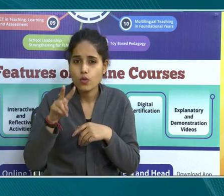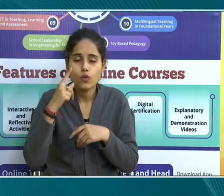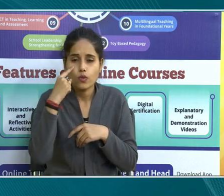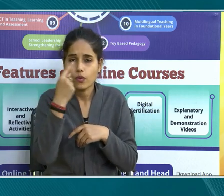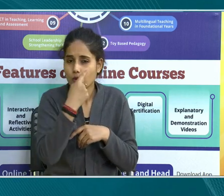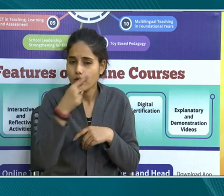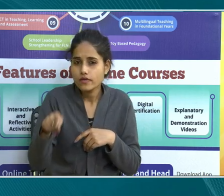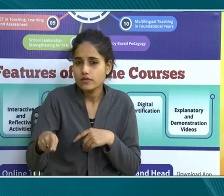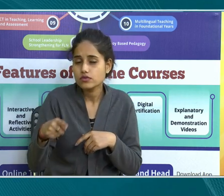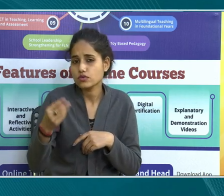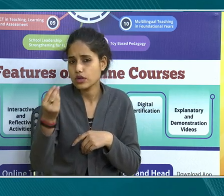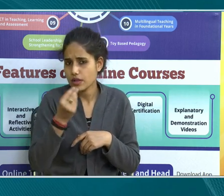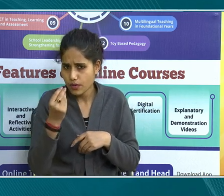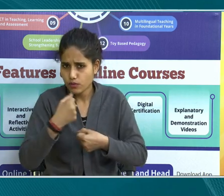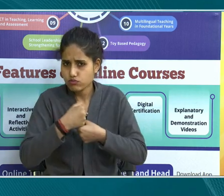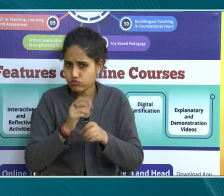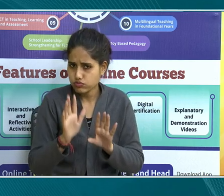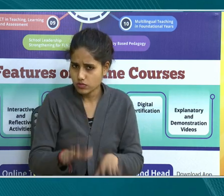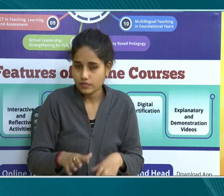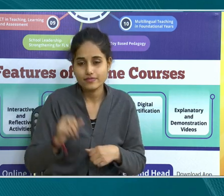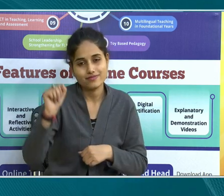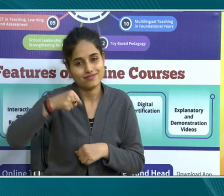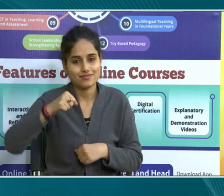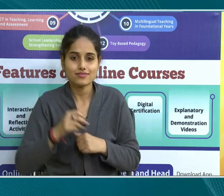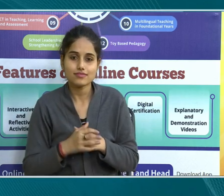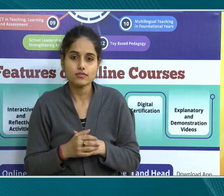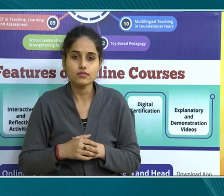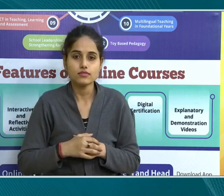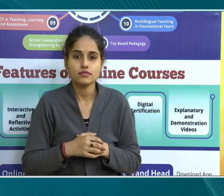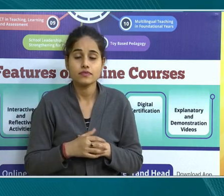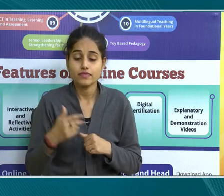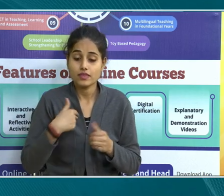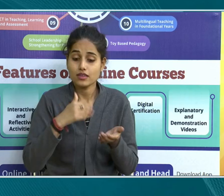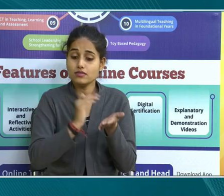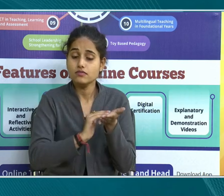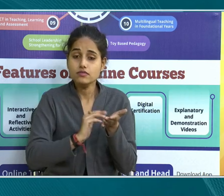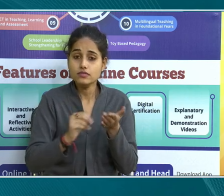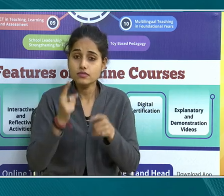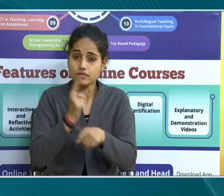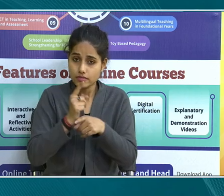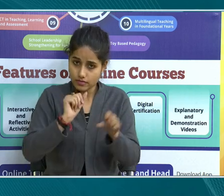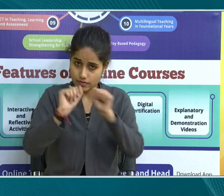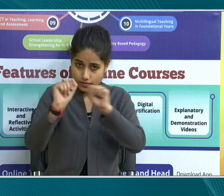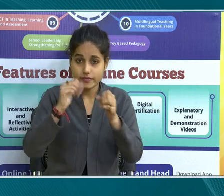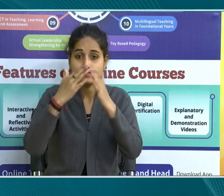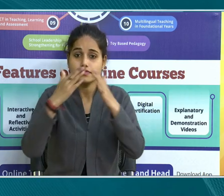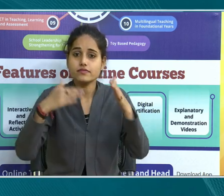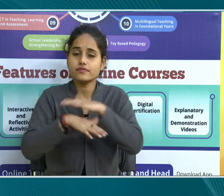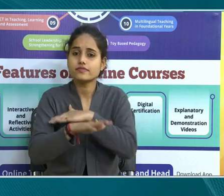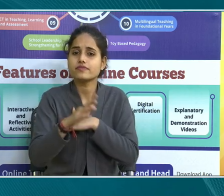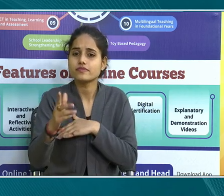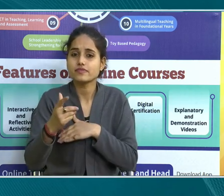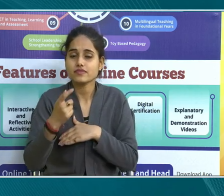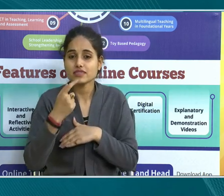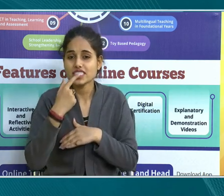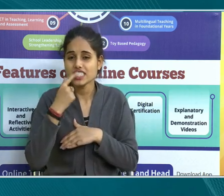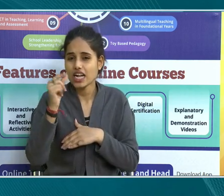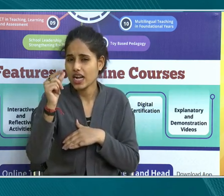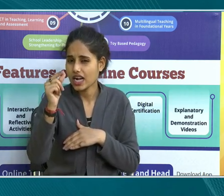क्या कुछ बनाना होगा है उसके लिए हम टीचर हाथ से घर में बना सकती है सिफ एक फेविकॉल चाहिए